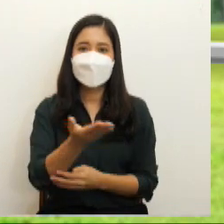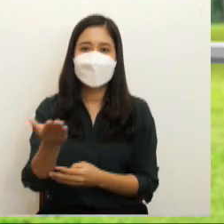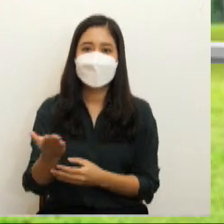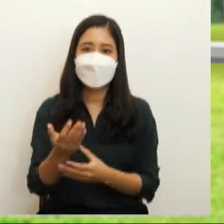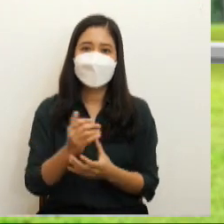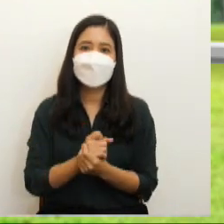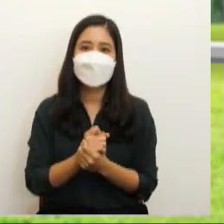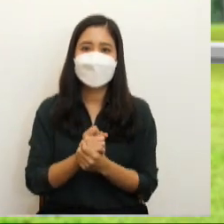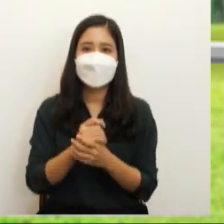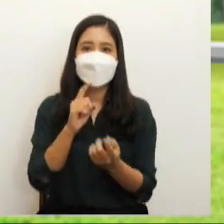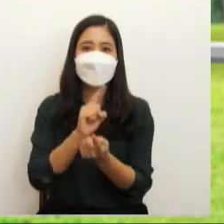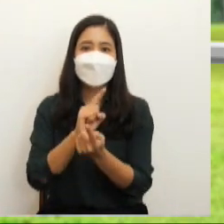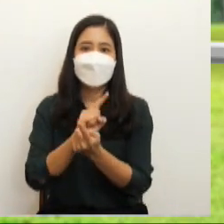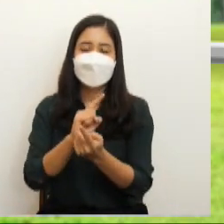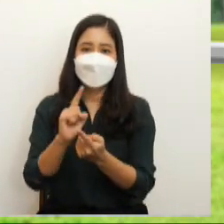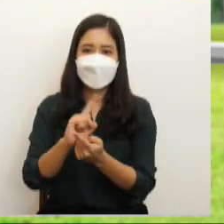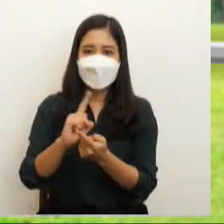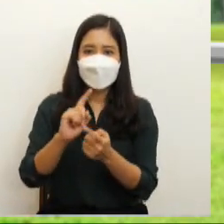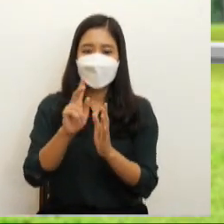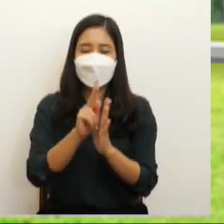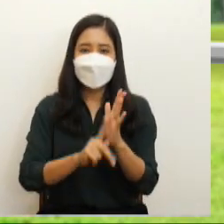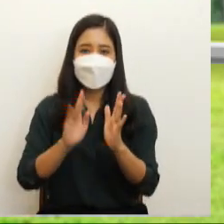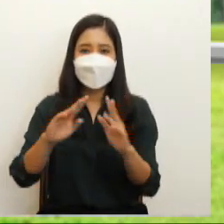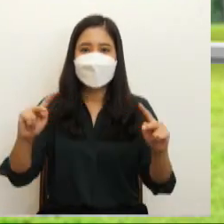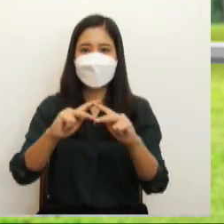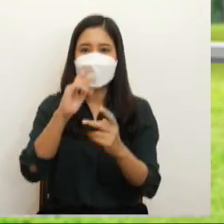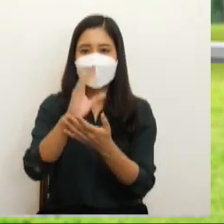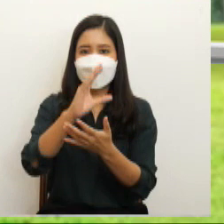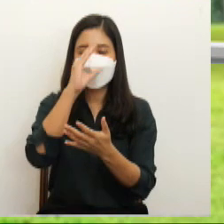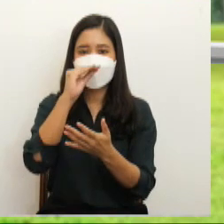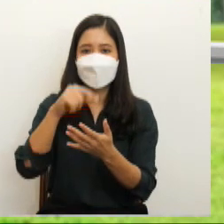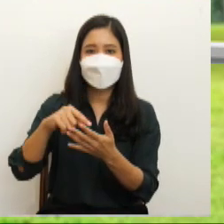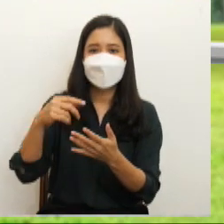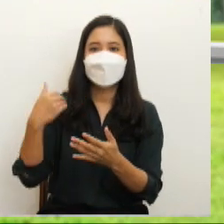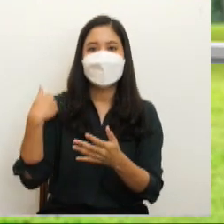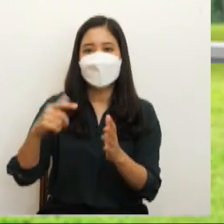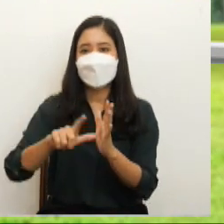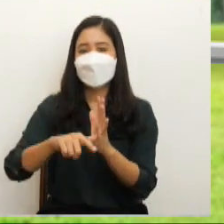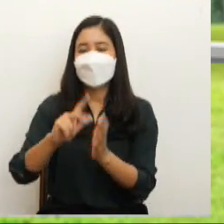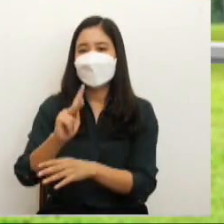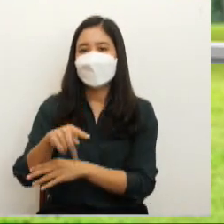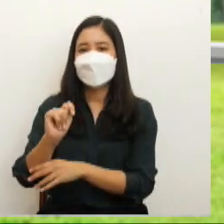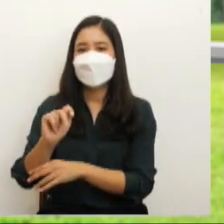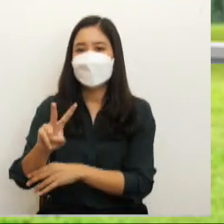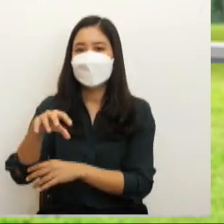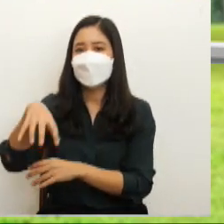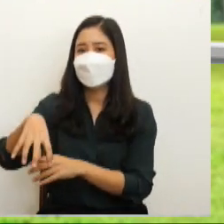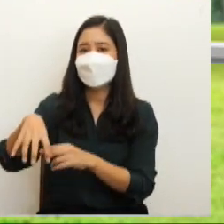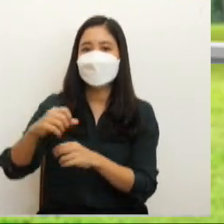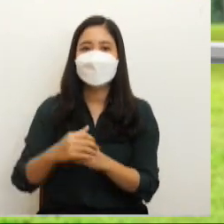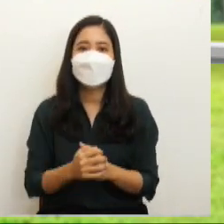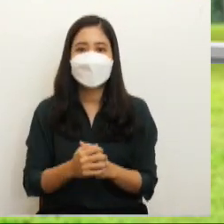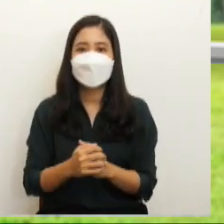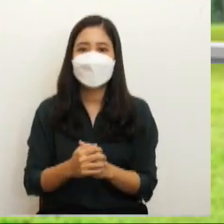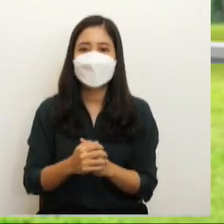านดร.สุภัชจำปาทองปลัดกระทรวงศึกษาธิการดร.อมพรพินาสาเลขาธิการคณะกรรมการการศึกษาขั้นพื้นฐานนะคะท่านผอ.สุ